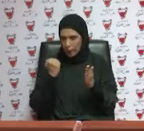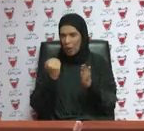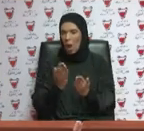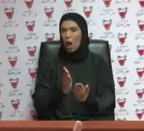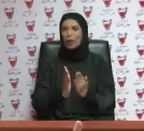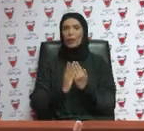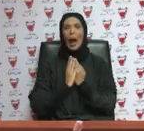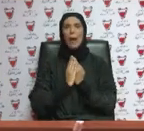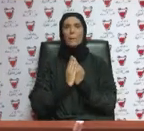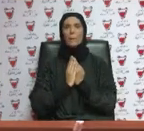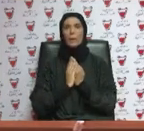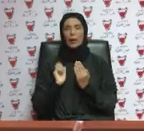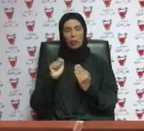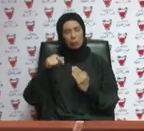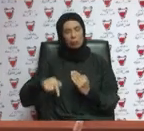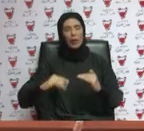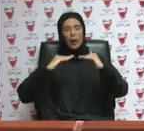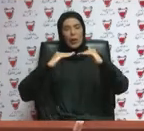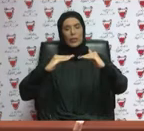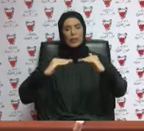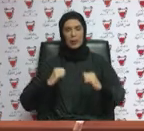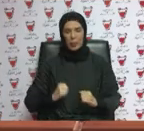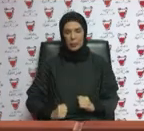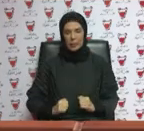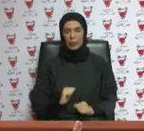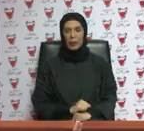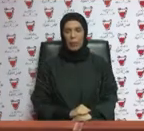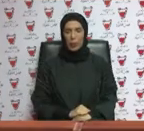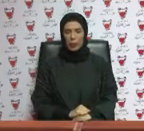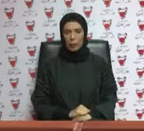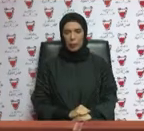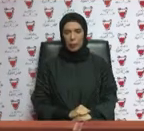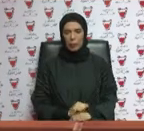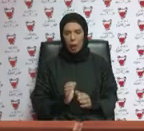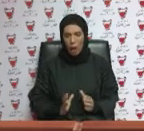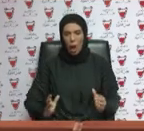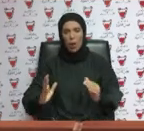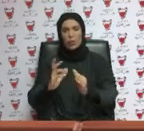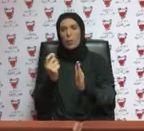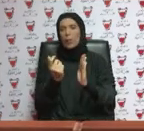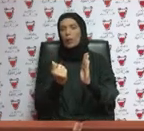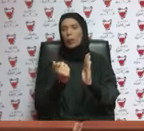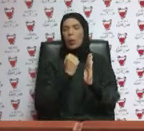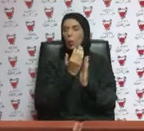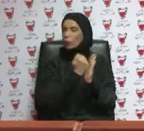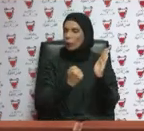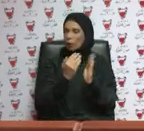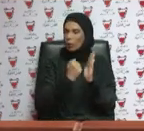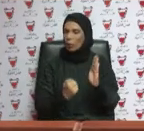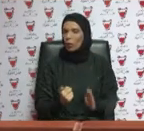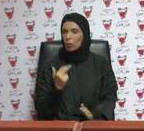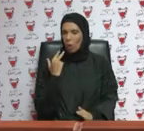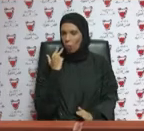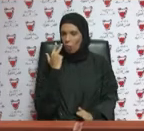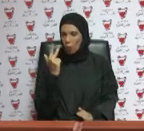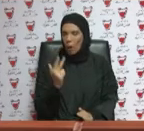البحريني وتحمي استقرار مملكتنا الغالية. طبعا هذه الحزمة مثل ما كلنا عارفين تضم 8